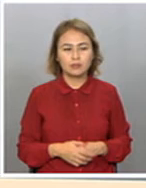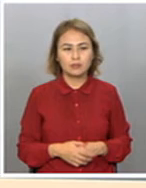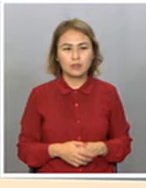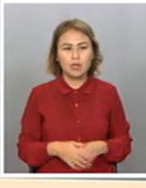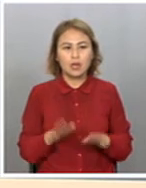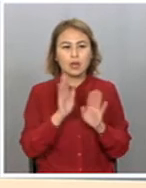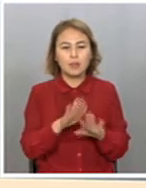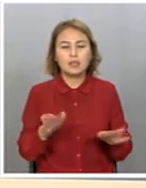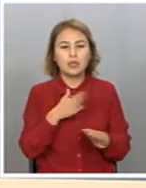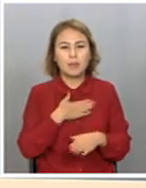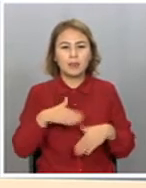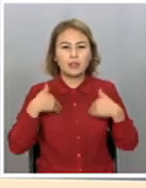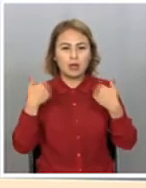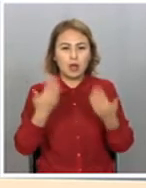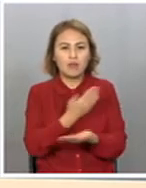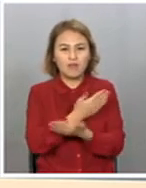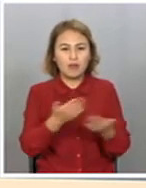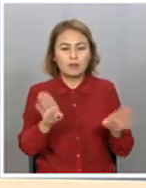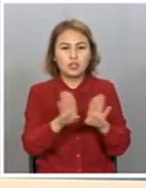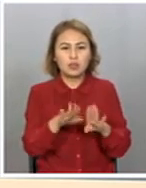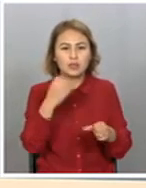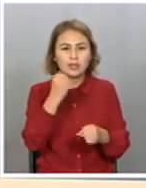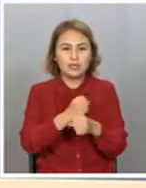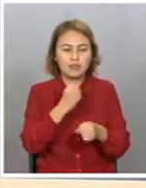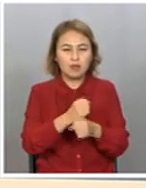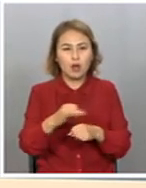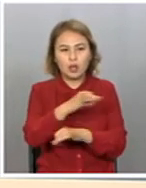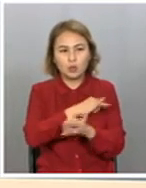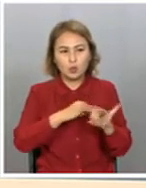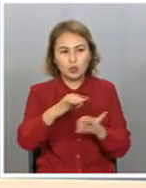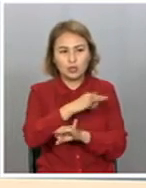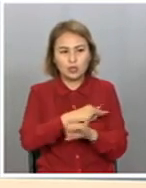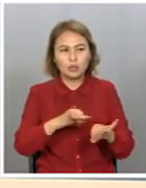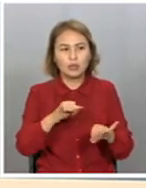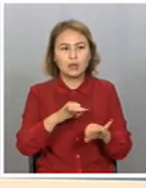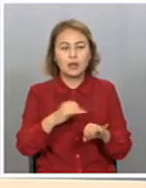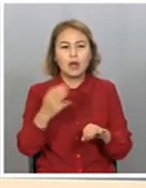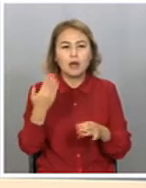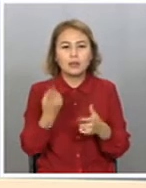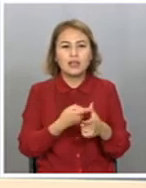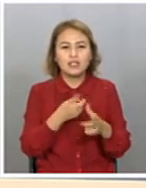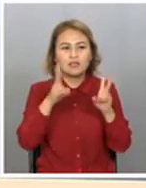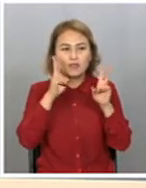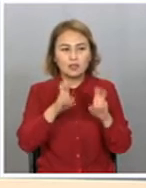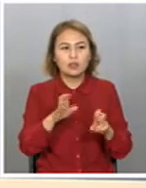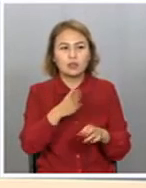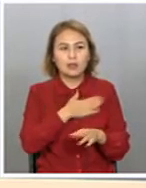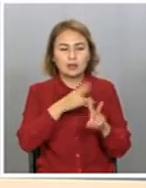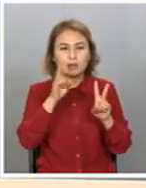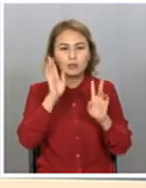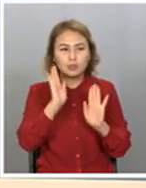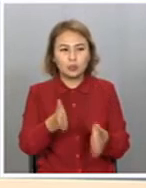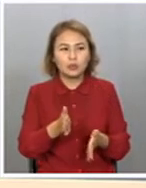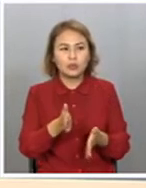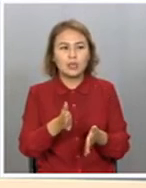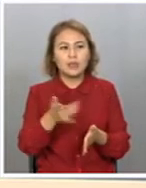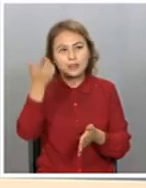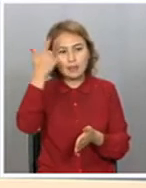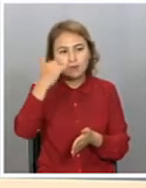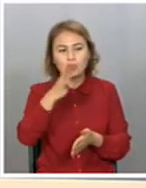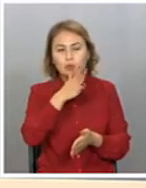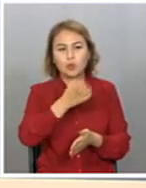Ребята, я предлагаю вам сегодня составить текст рассуждения. А называться наш текст будет